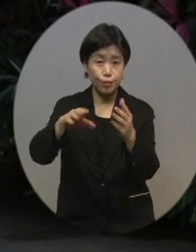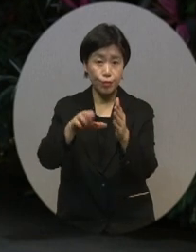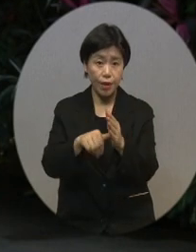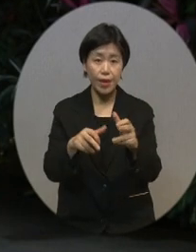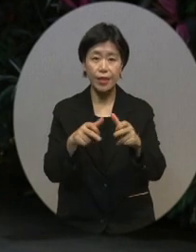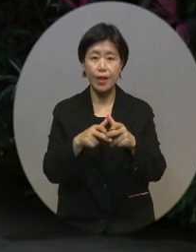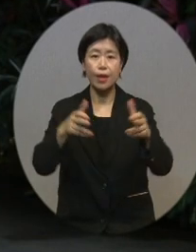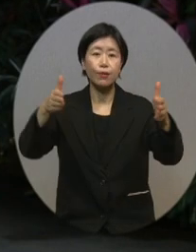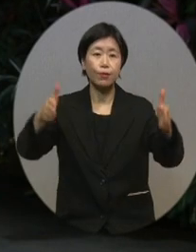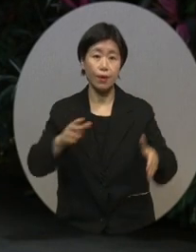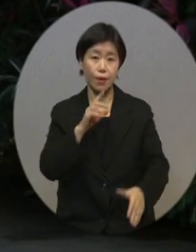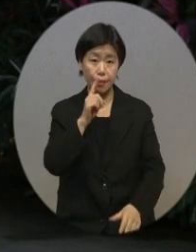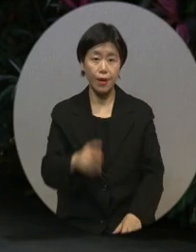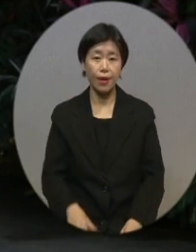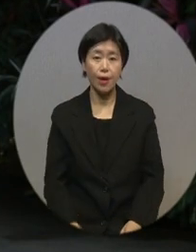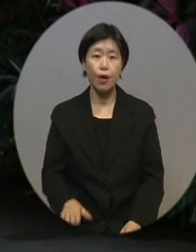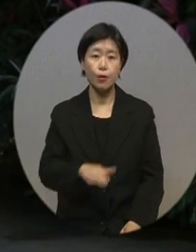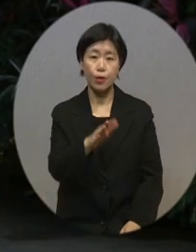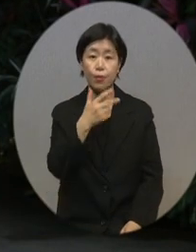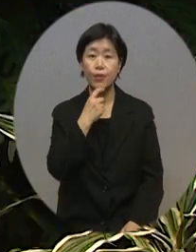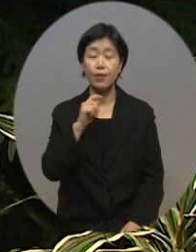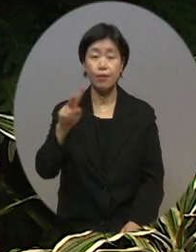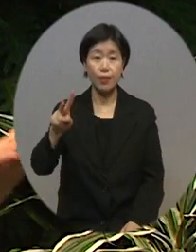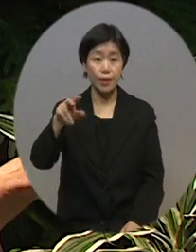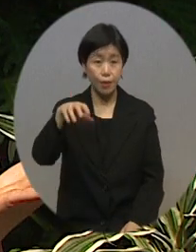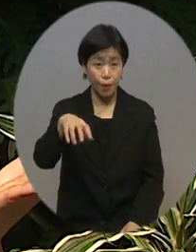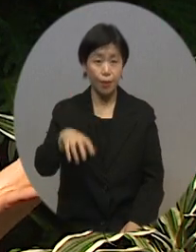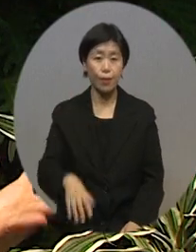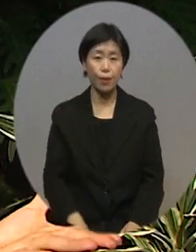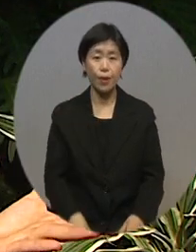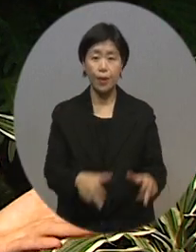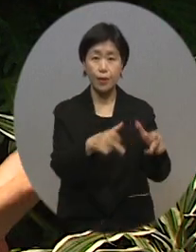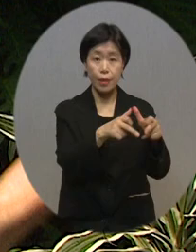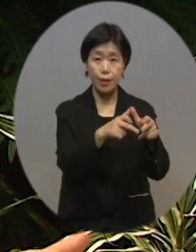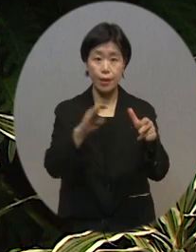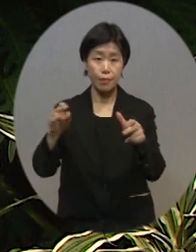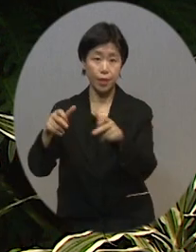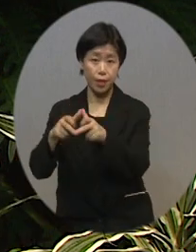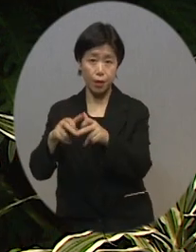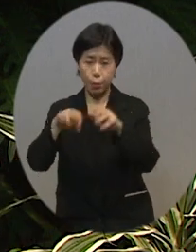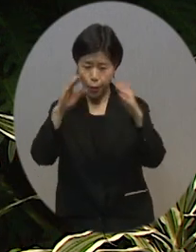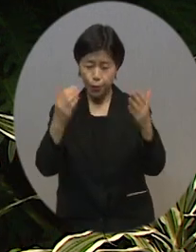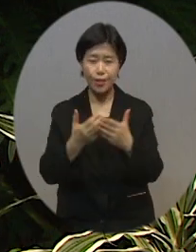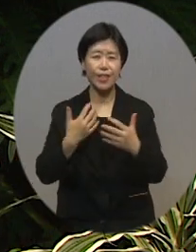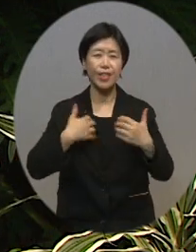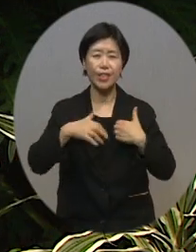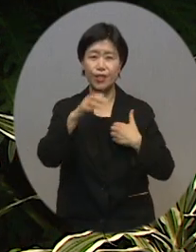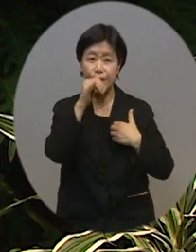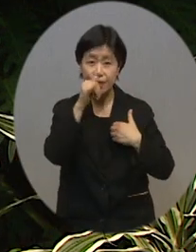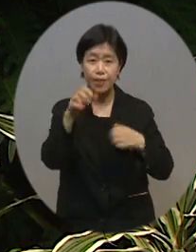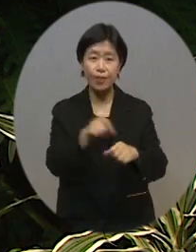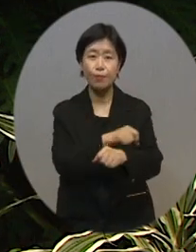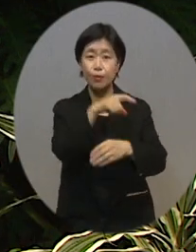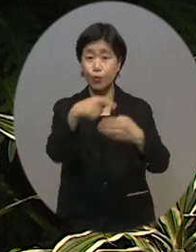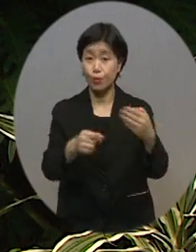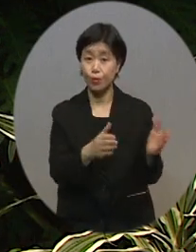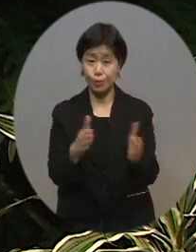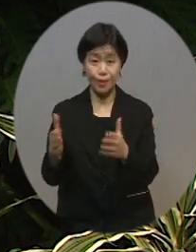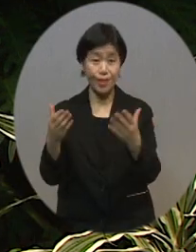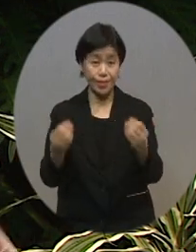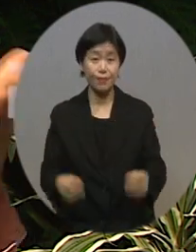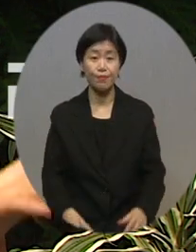맞아 사회복지 전문 채널 복지TV에서도 장애인과 비장애인 모두가 즐길 수 있는 특집 프로그램을